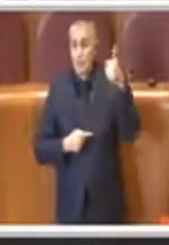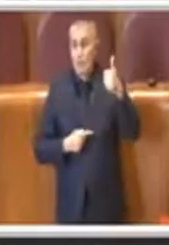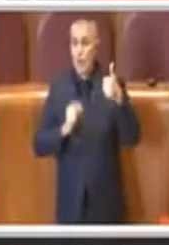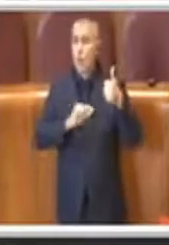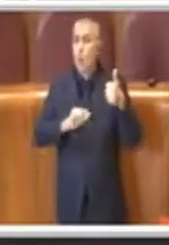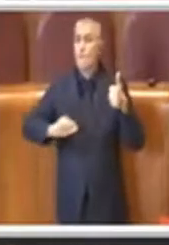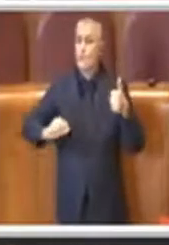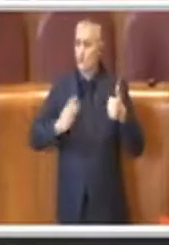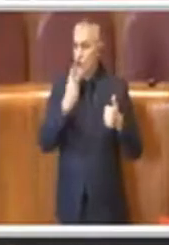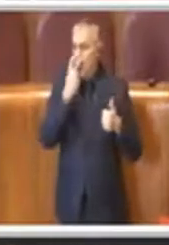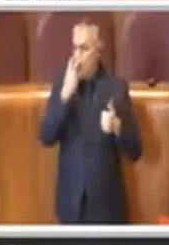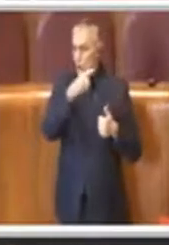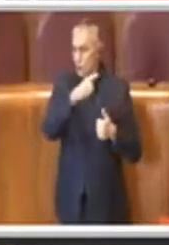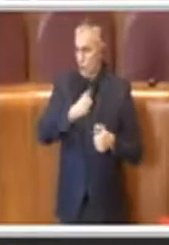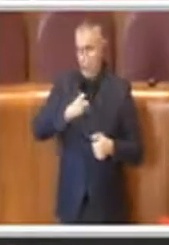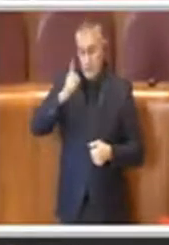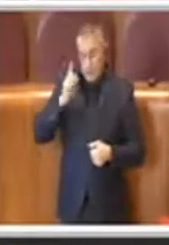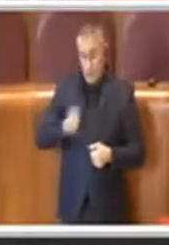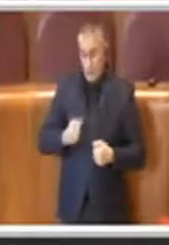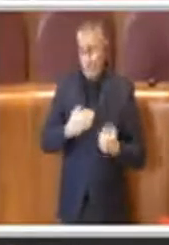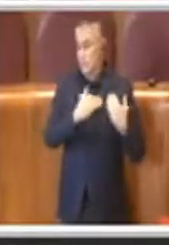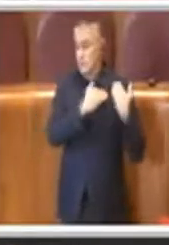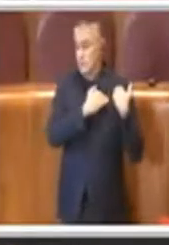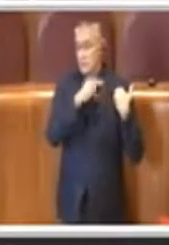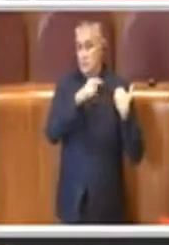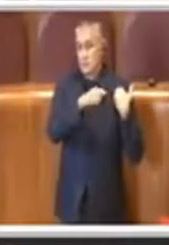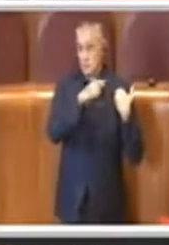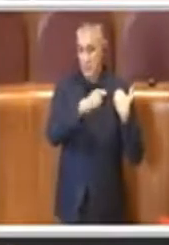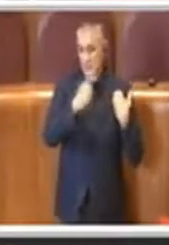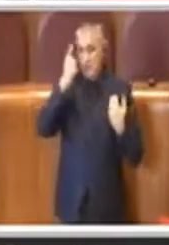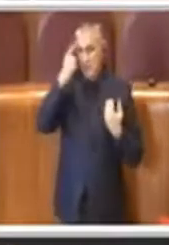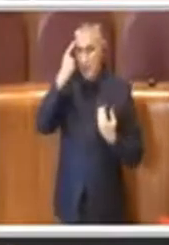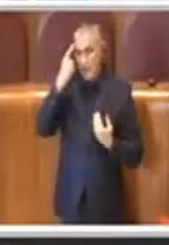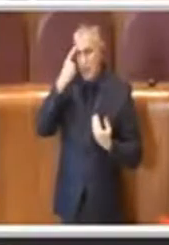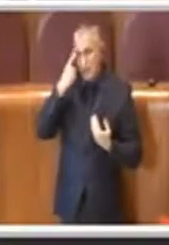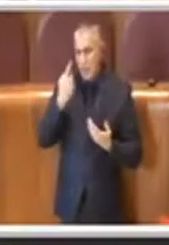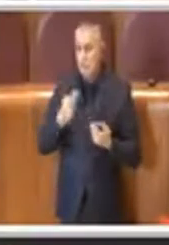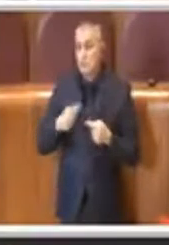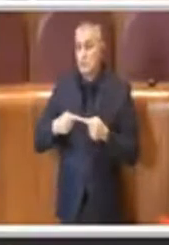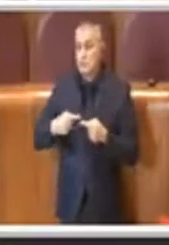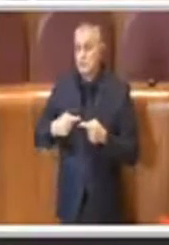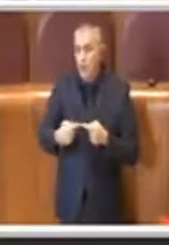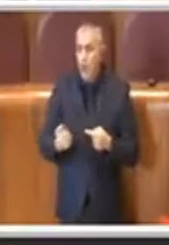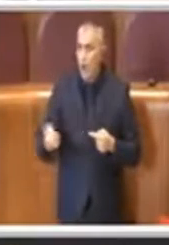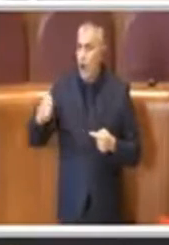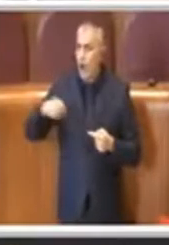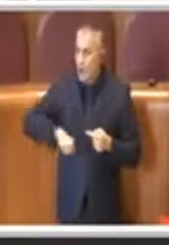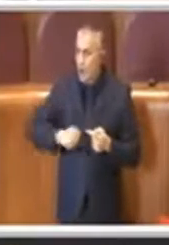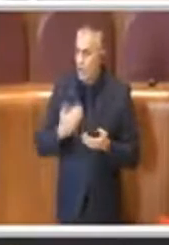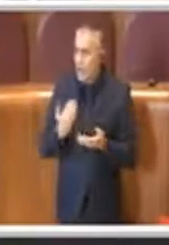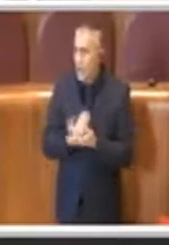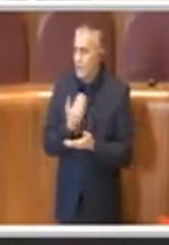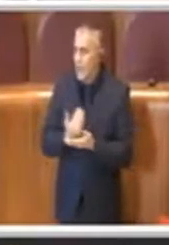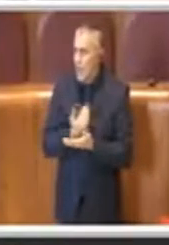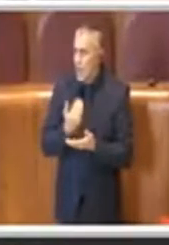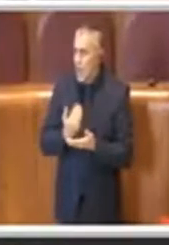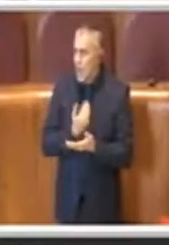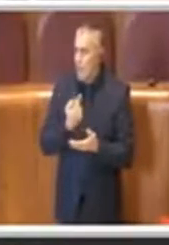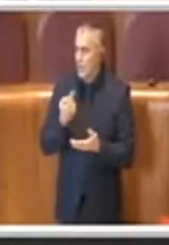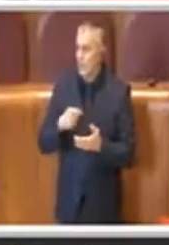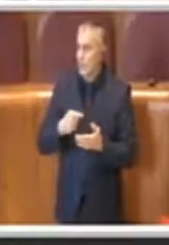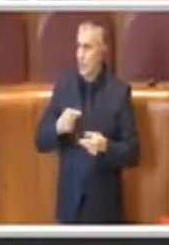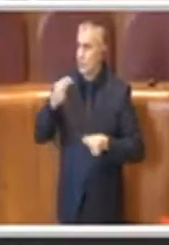dovrebbe, diciamo, a grandi linee avere delle indicazioni per evitare che si arrivi appunto al riconoscimento dei debiti